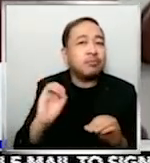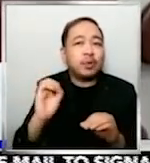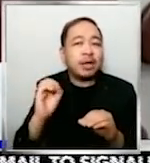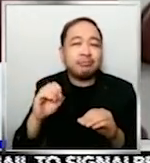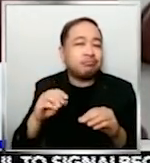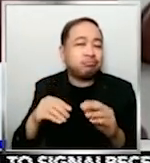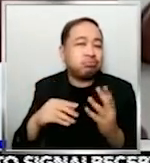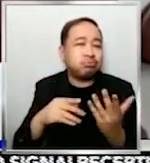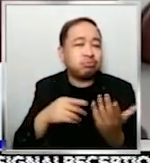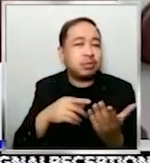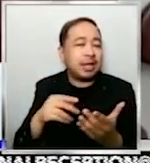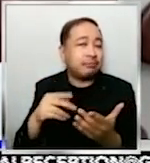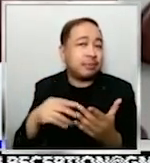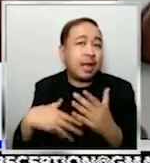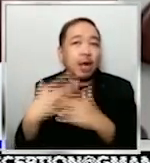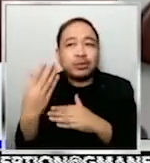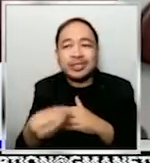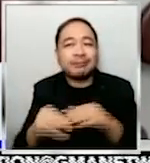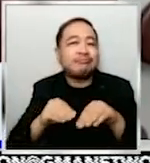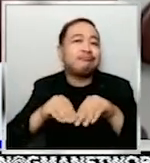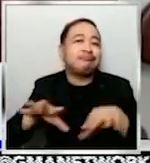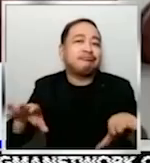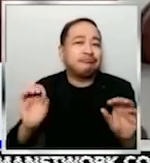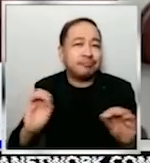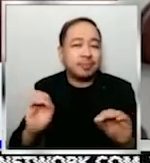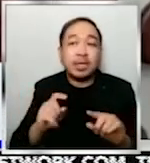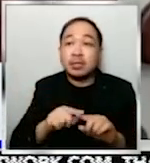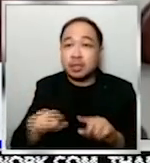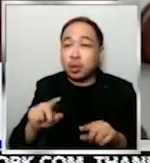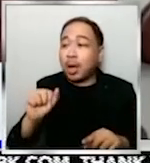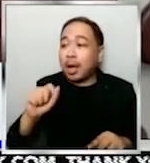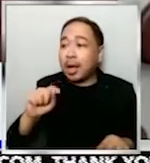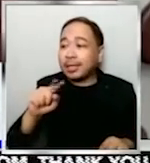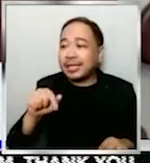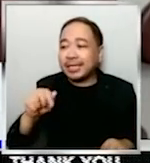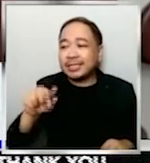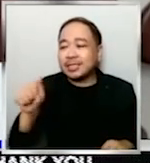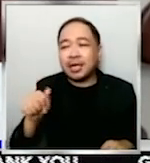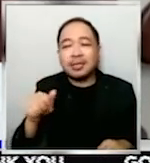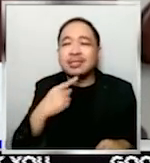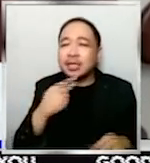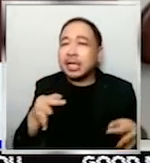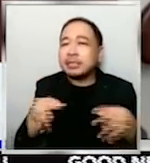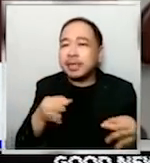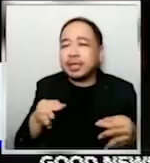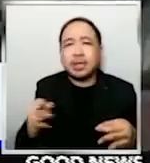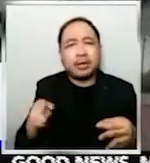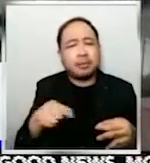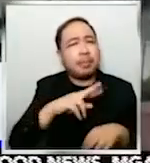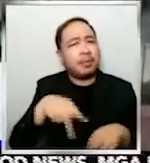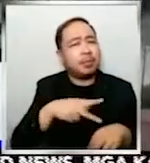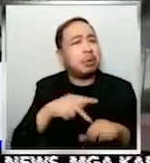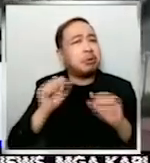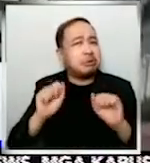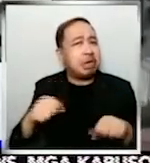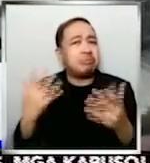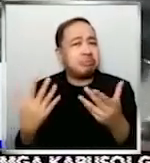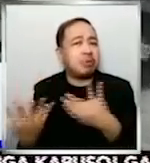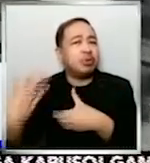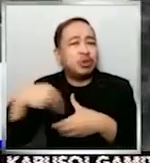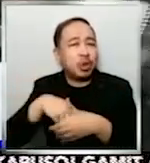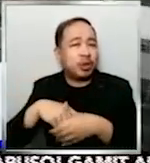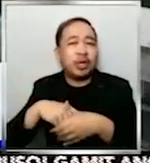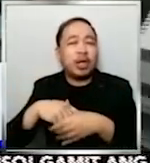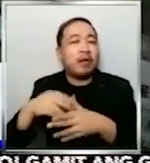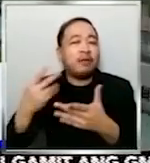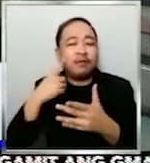Speaker Lito Atienza na malaki ang potensyal ng bansa sa industriya ng electronics manufacturing at repair. Ang kailangan lang